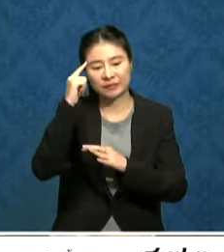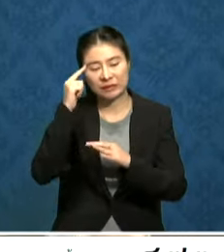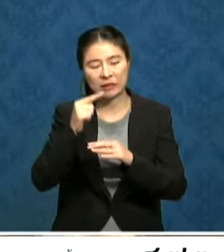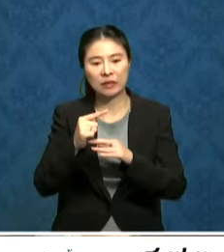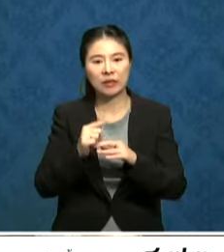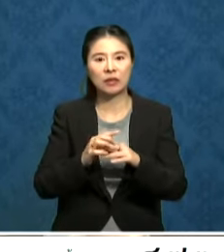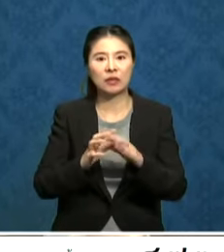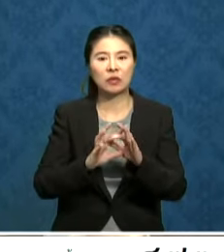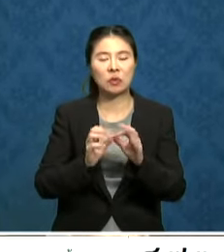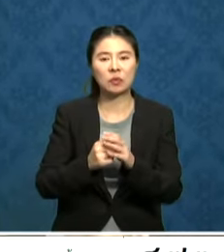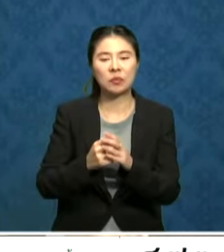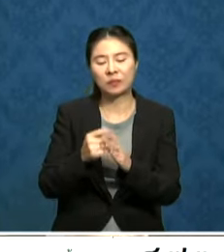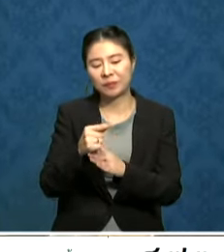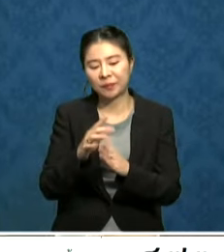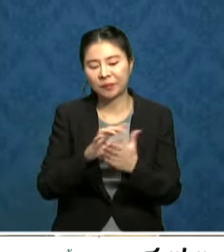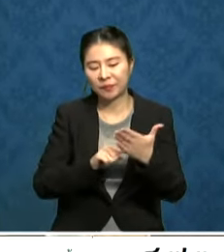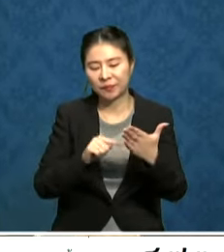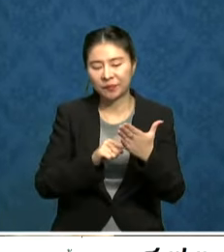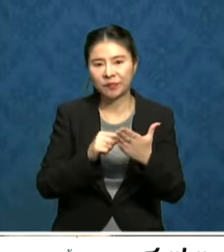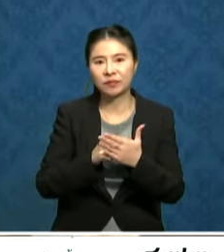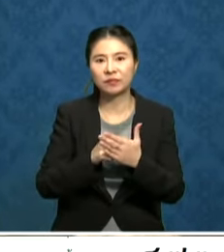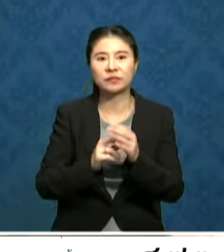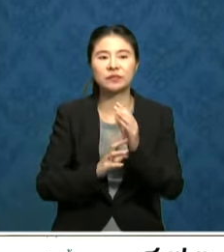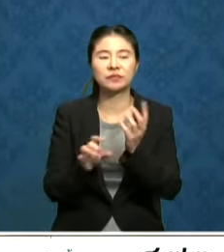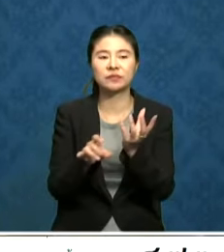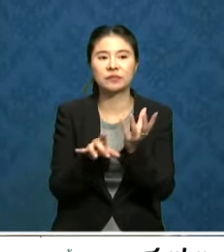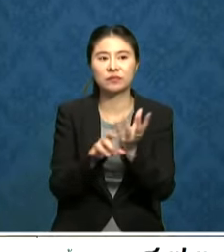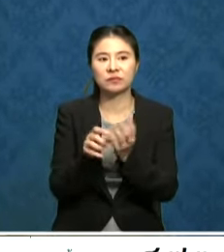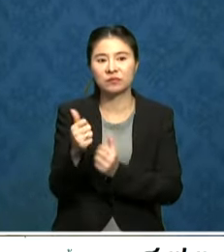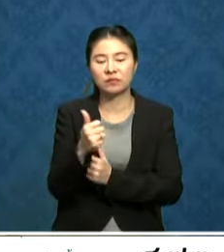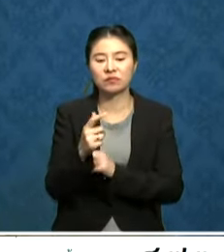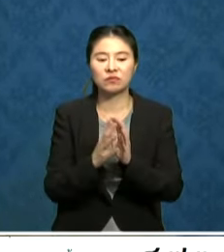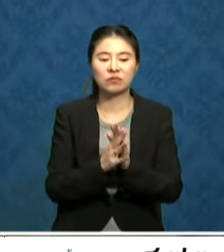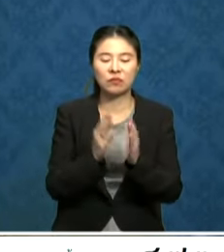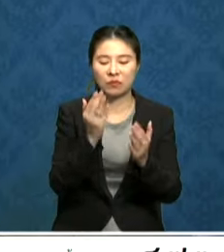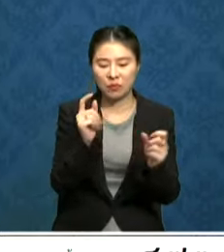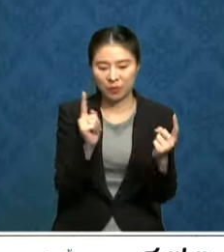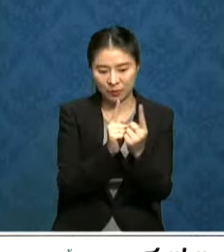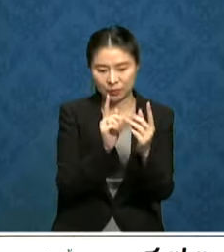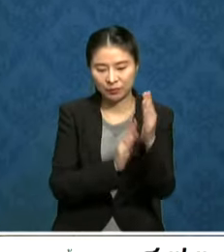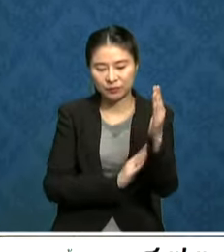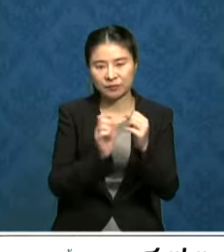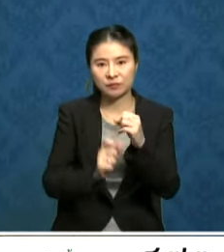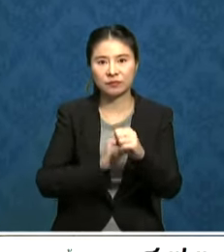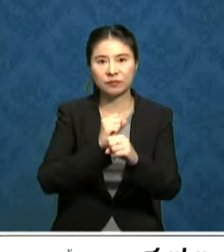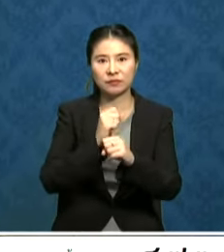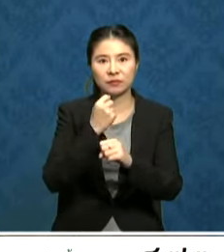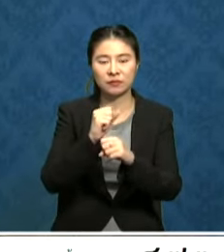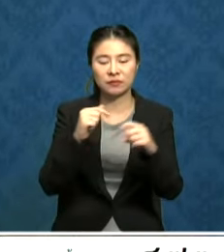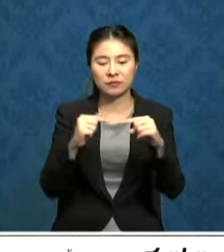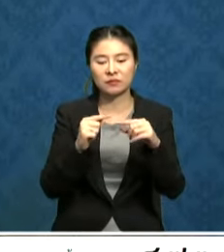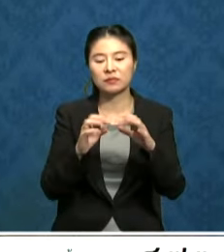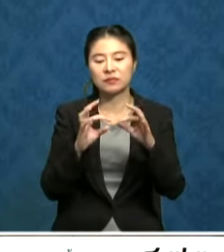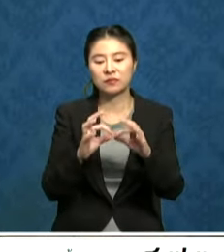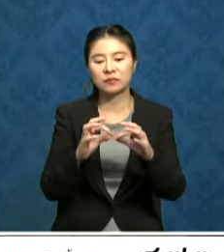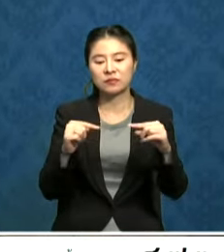ความไร้เสถียรภาพที่พวกเราเผชิญกันมาเกือบ 1ทศวรรษพอพวกเราค่ะต่างได้พึ่งเป็นประจักษ์พยานต่อ